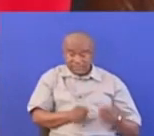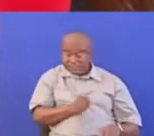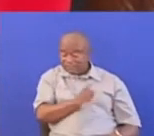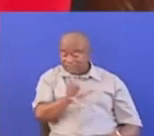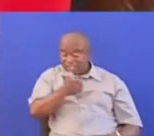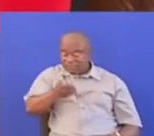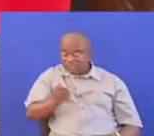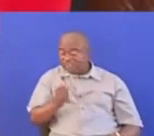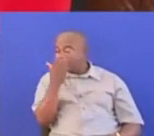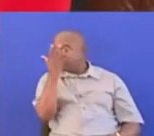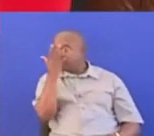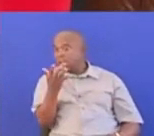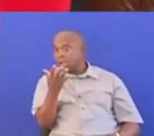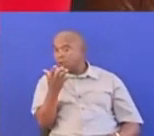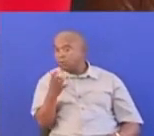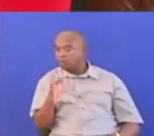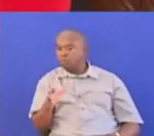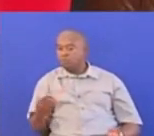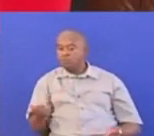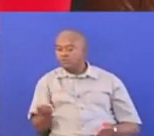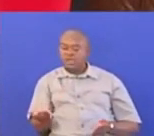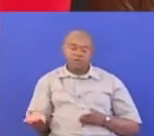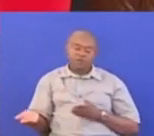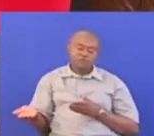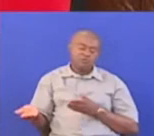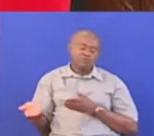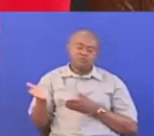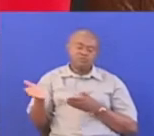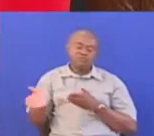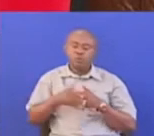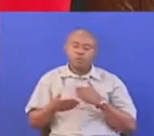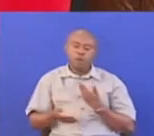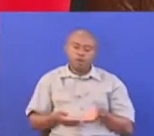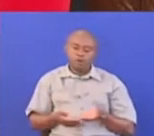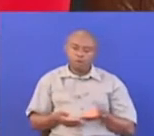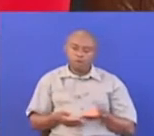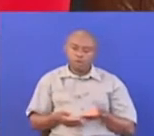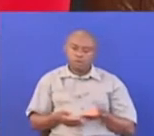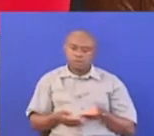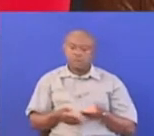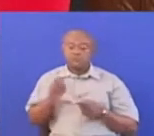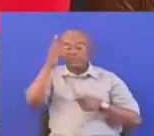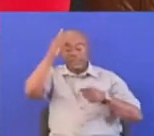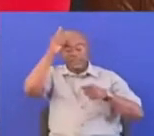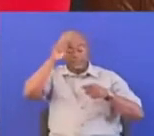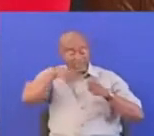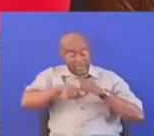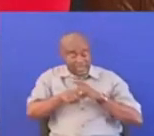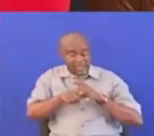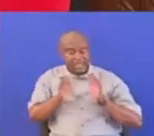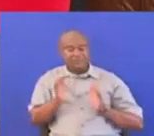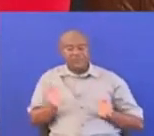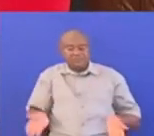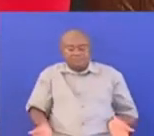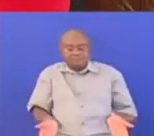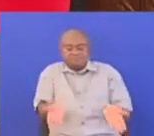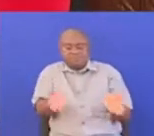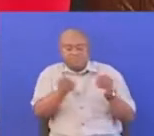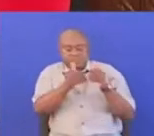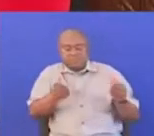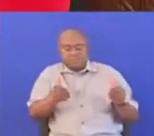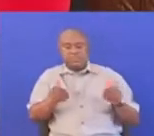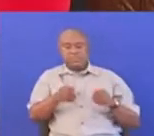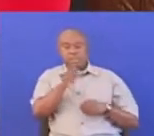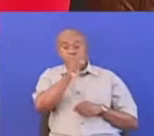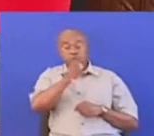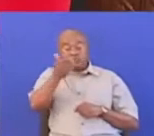vijiji vitano vinaenda kufa kama vijiji. Sasa Mheshimiwa Spika, ombi langu kwa wizara ni hili, wale wananchi ambao